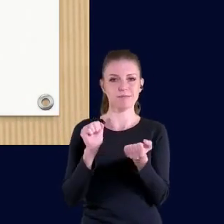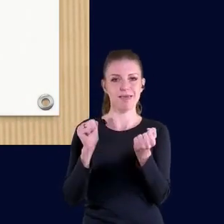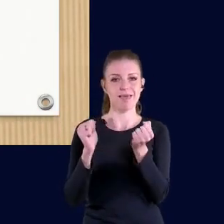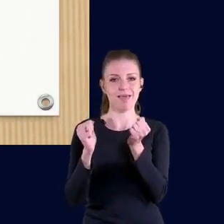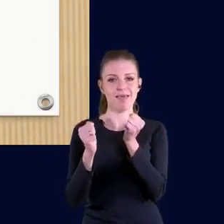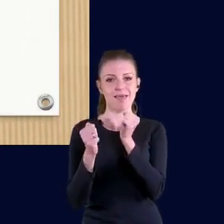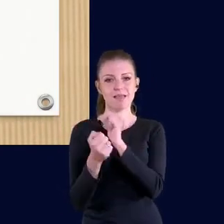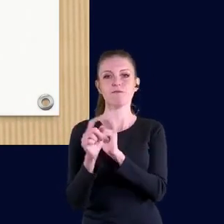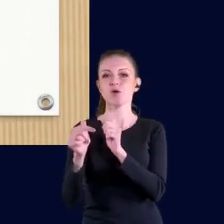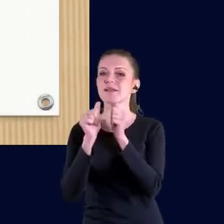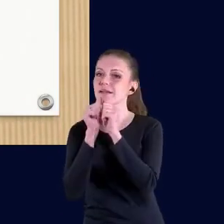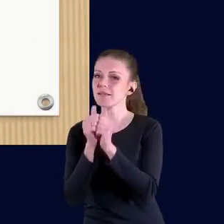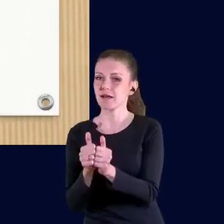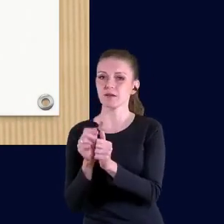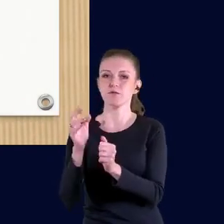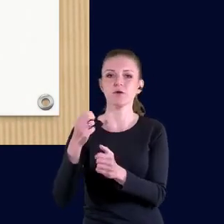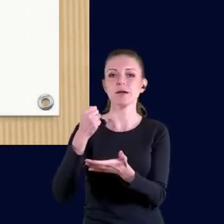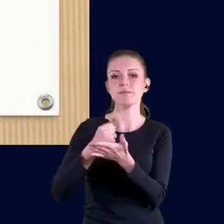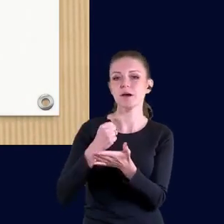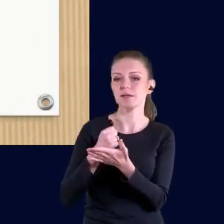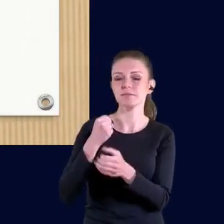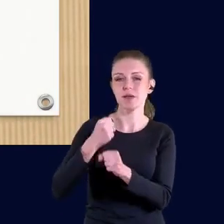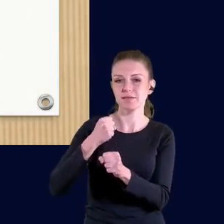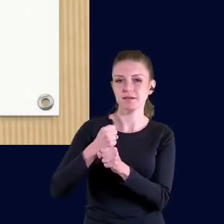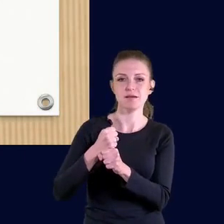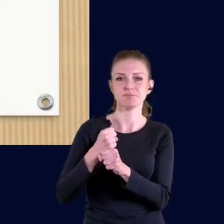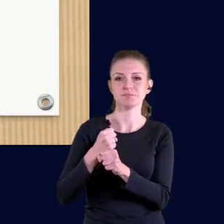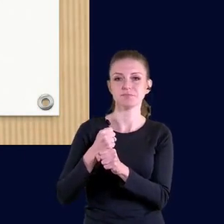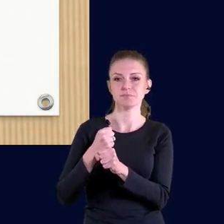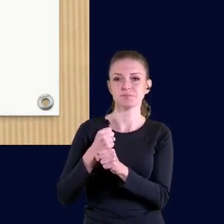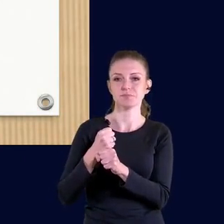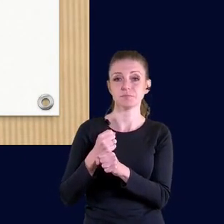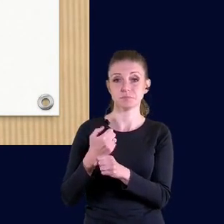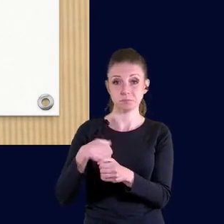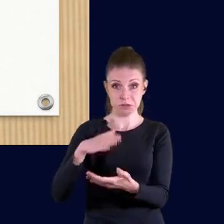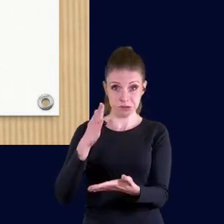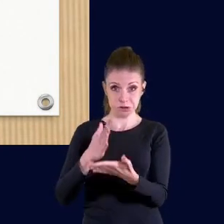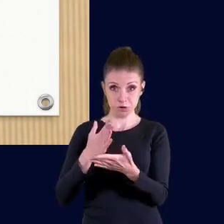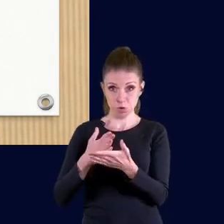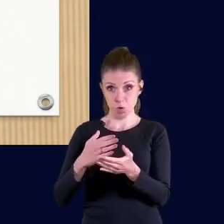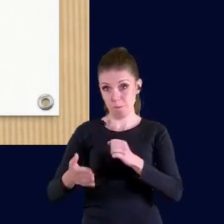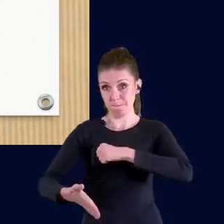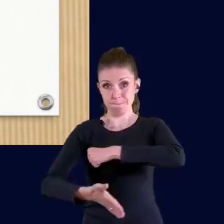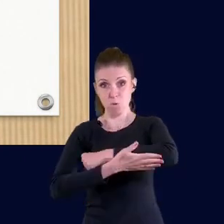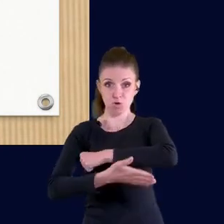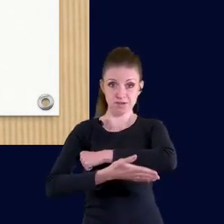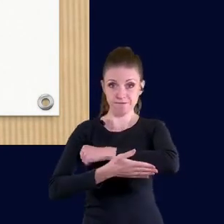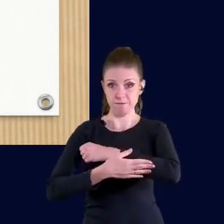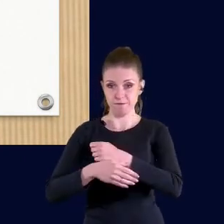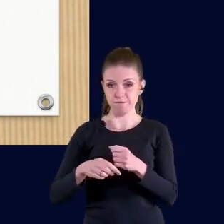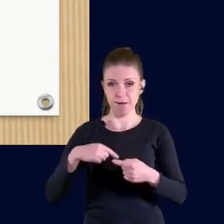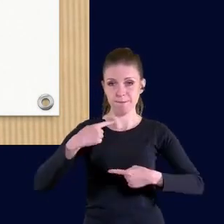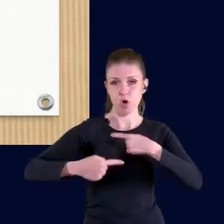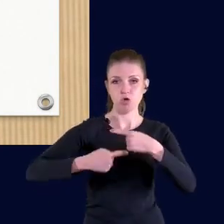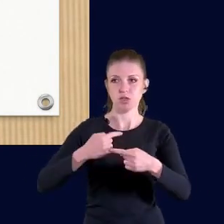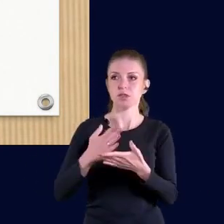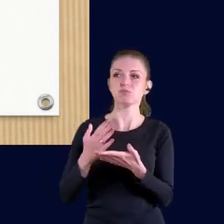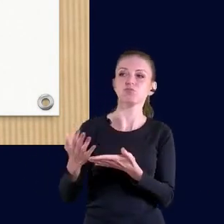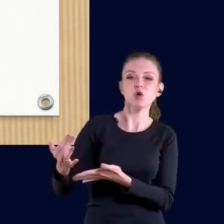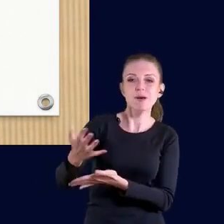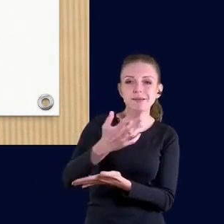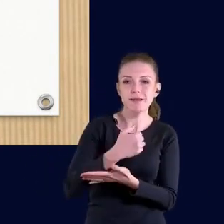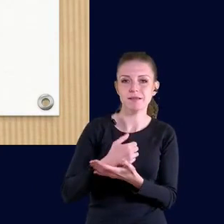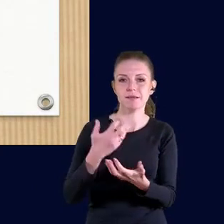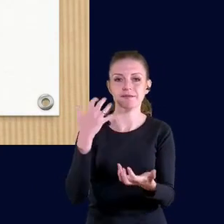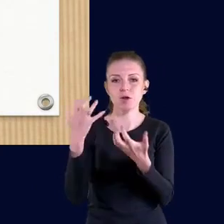nauczania Ponieważ mnie jesteśmy tylko osobami które zajmują się tymi podstawowymi stricte procesami typu gromadzenie